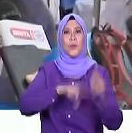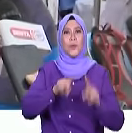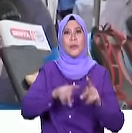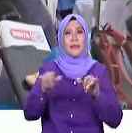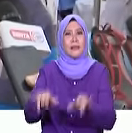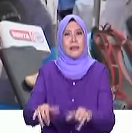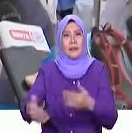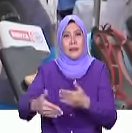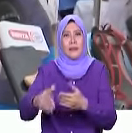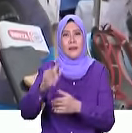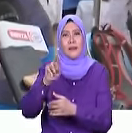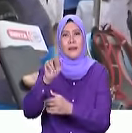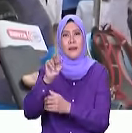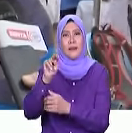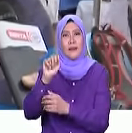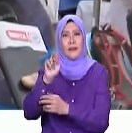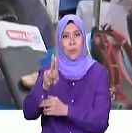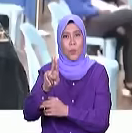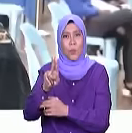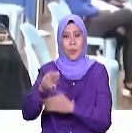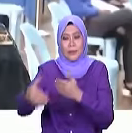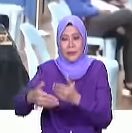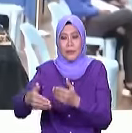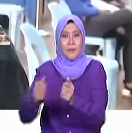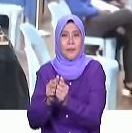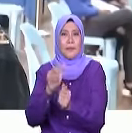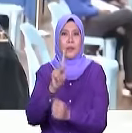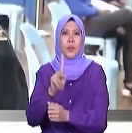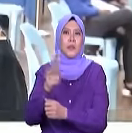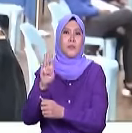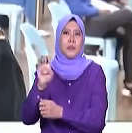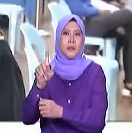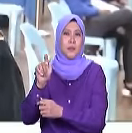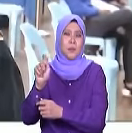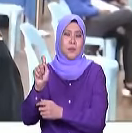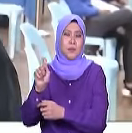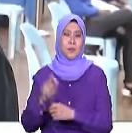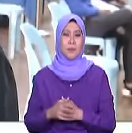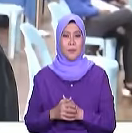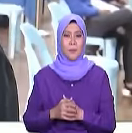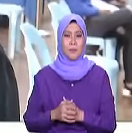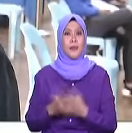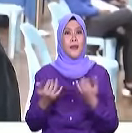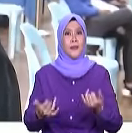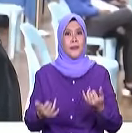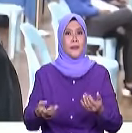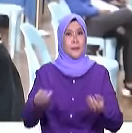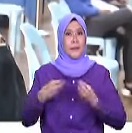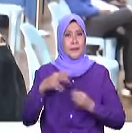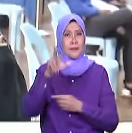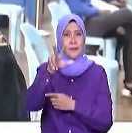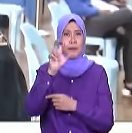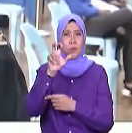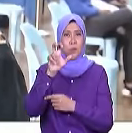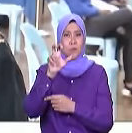Ranau juga. Ranau dengan border Kota Belud lah. Hari ini kita telah diberi 300